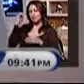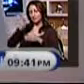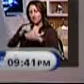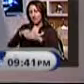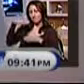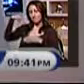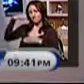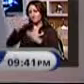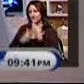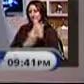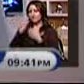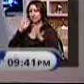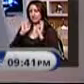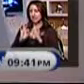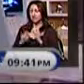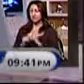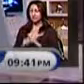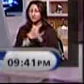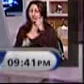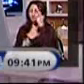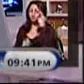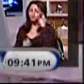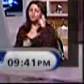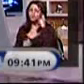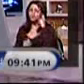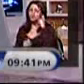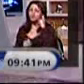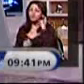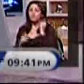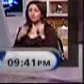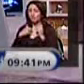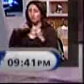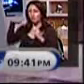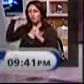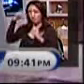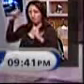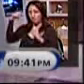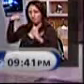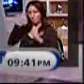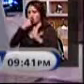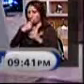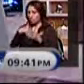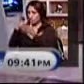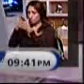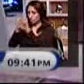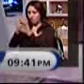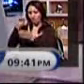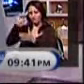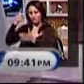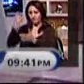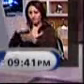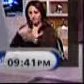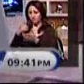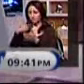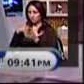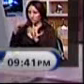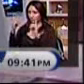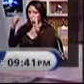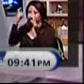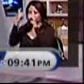في هذا السيناريو ما يصحش يتقال بعد الثوره. اما صديقتي بالسيد مرسي فانا لم اكن صديقا للسيد مرسي. انا اول مره